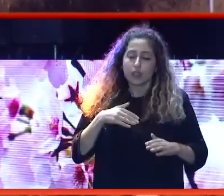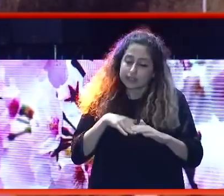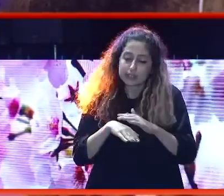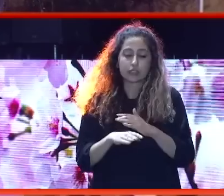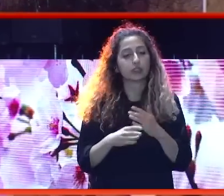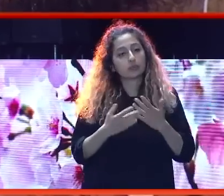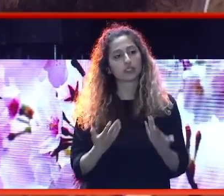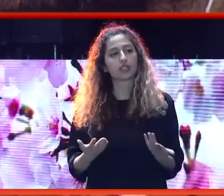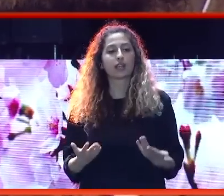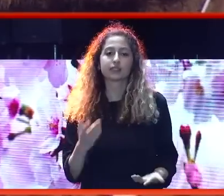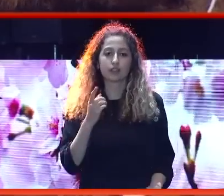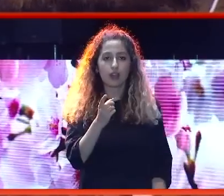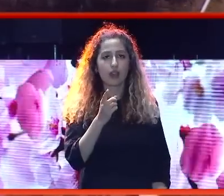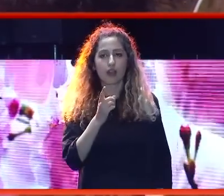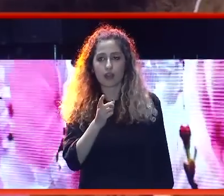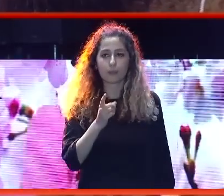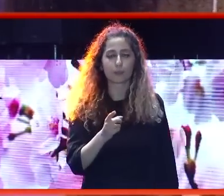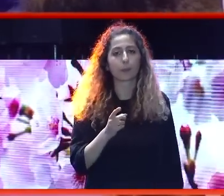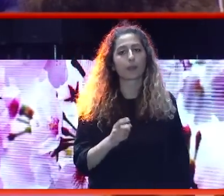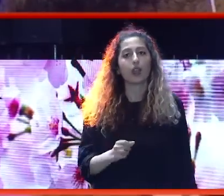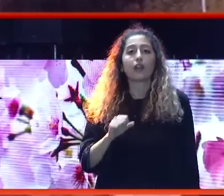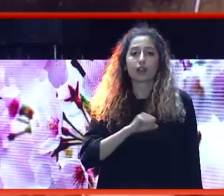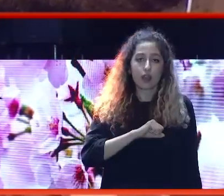kaybolmuştum, sığındım işte sana.